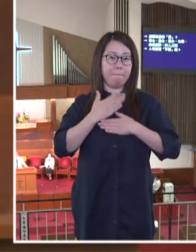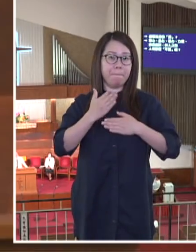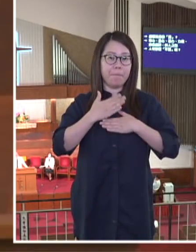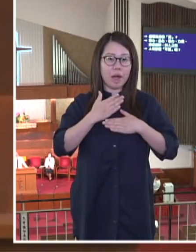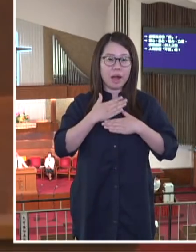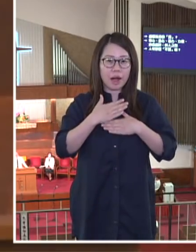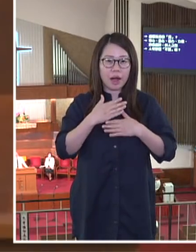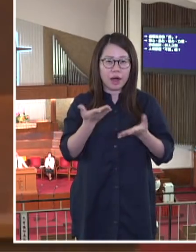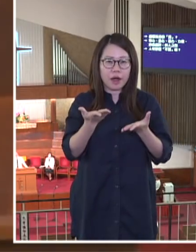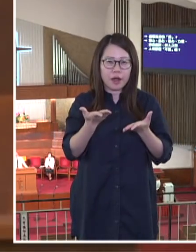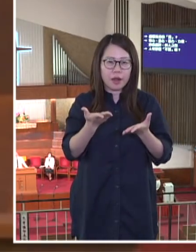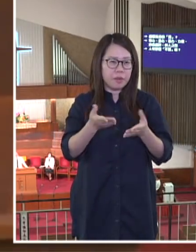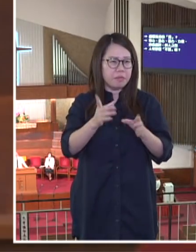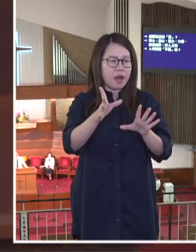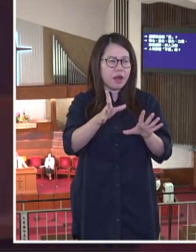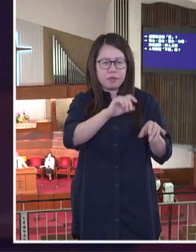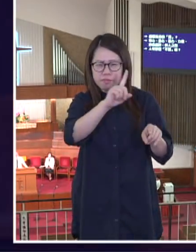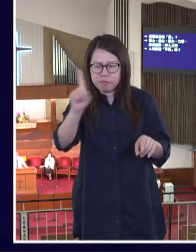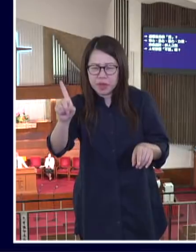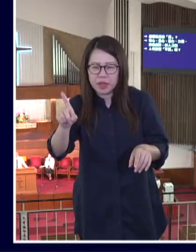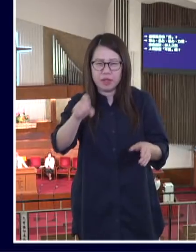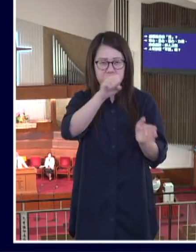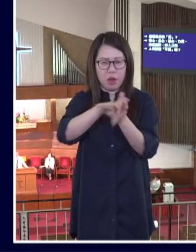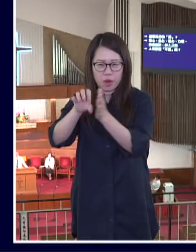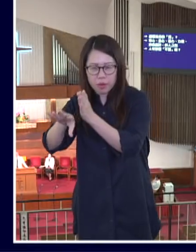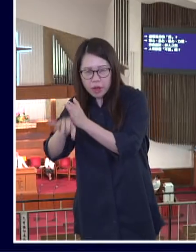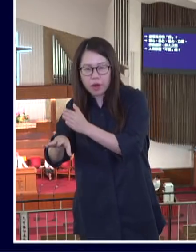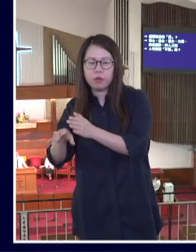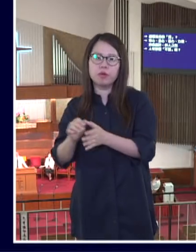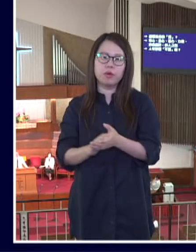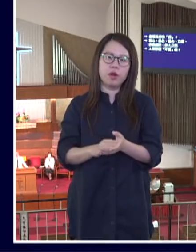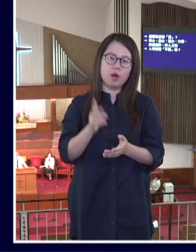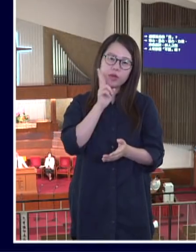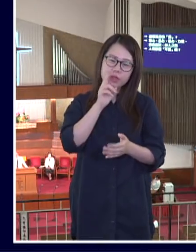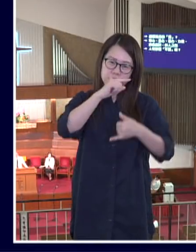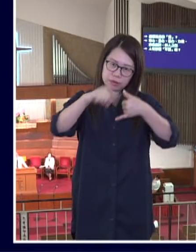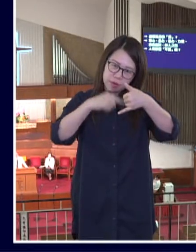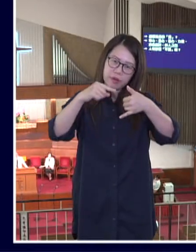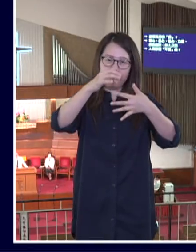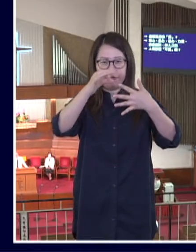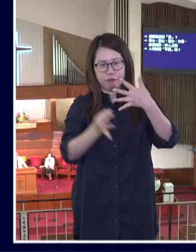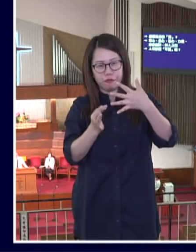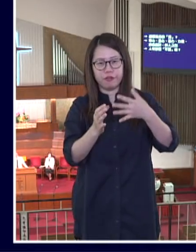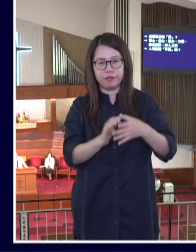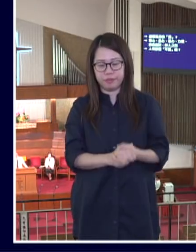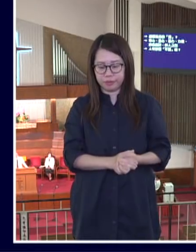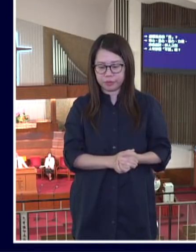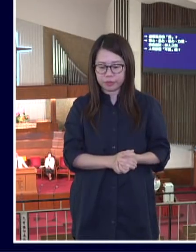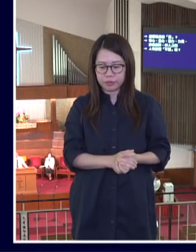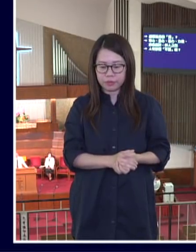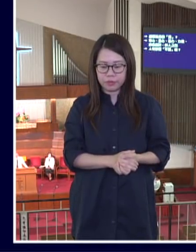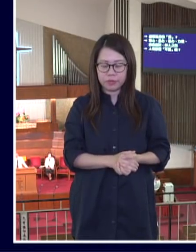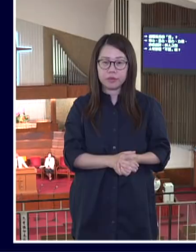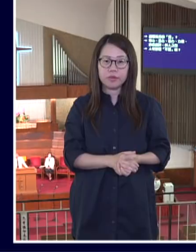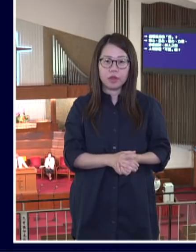的加勒的时候呢，可能如果他比较是一般的普通的长者老人家呢，可